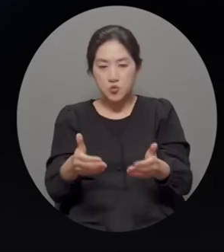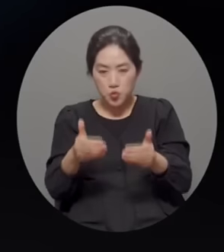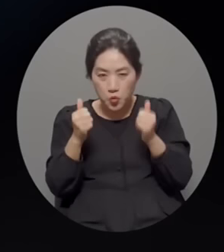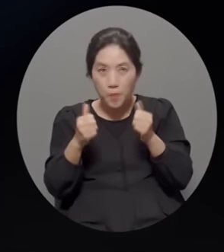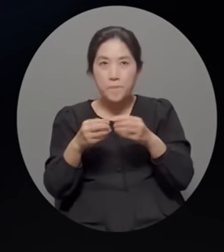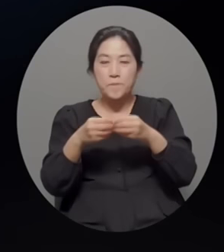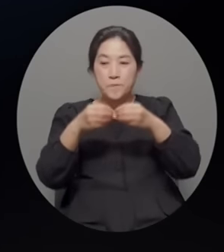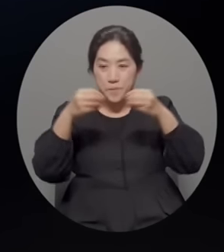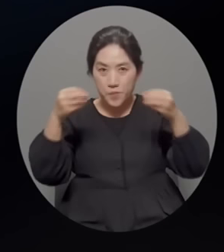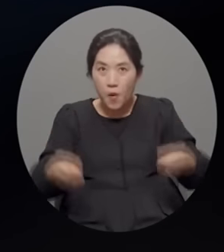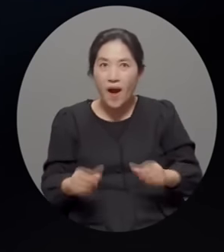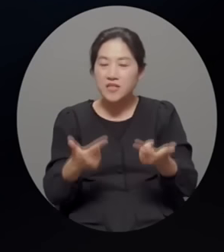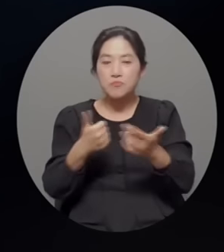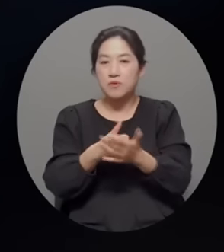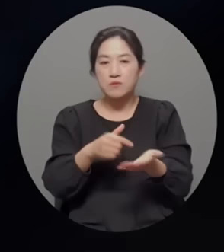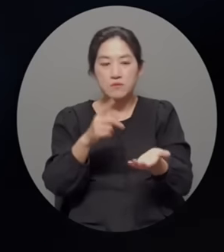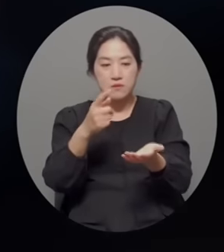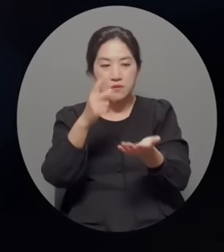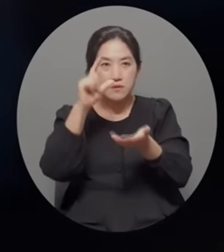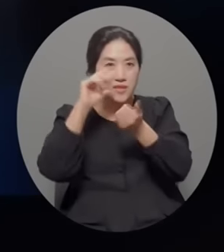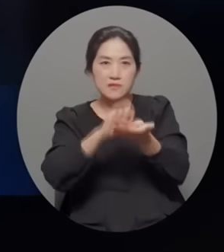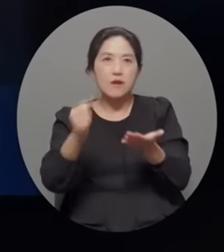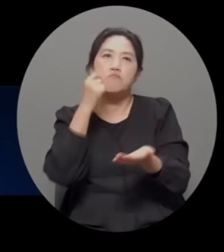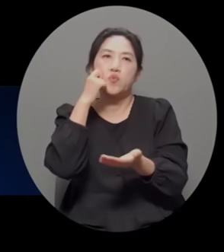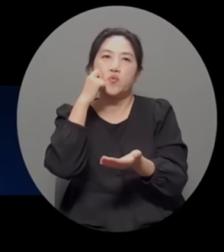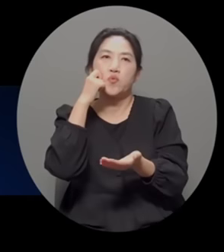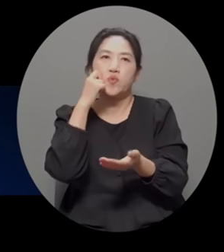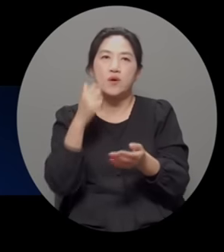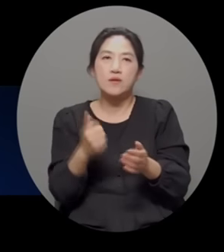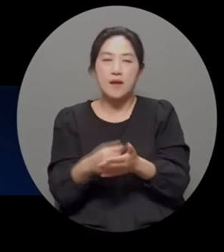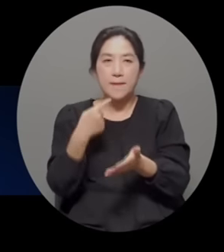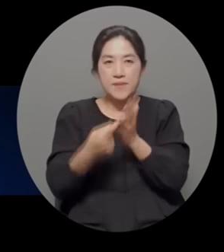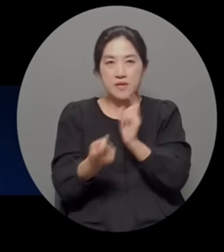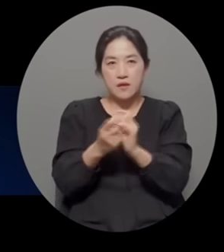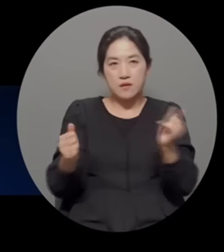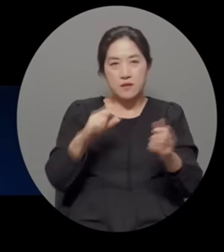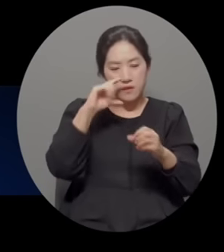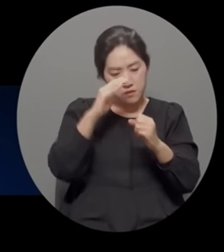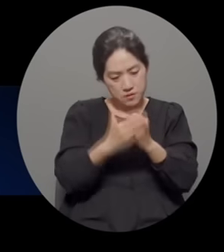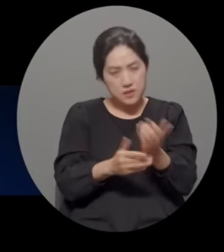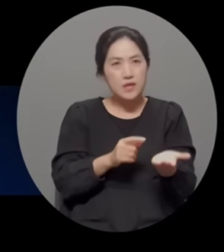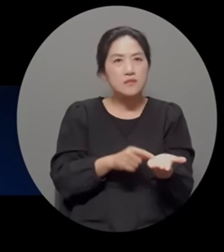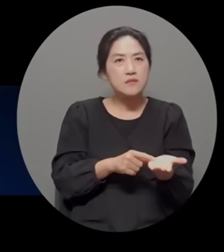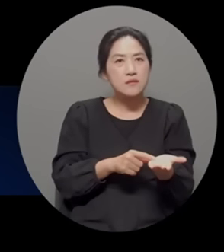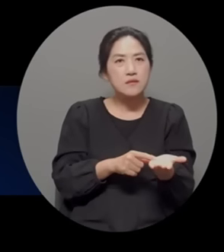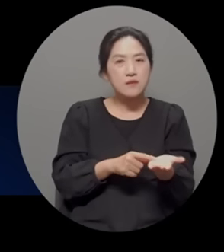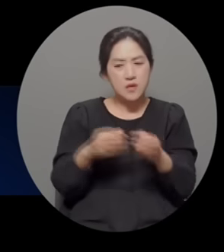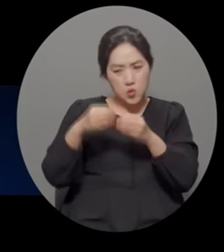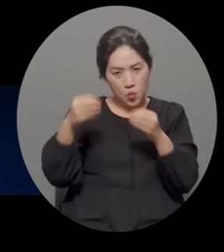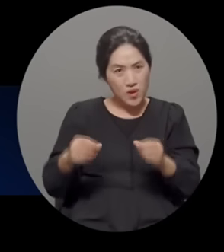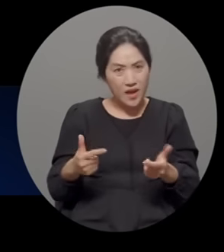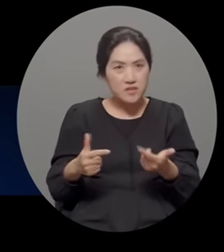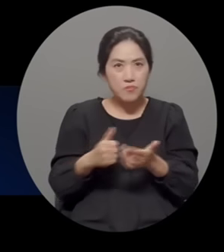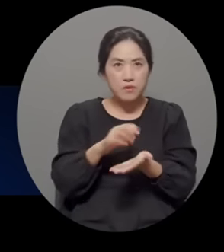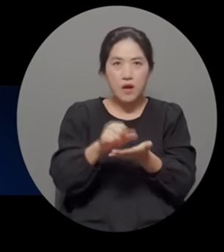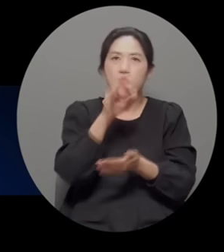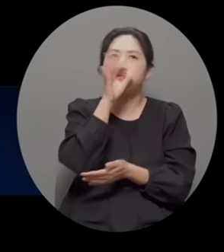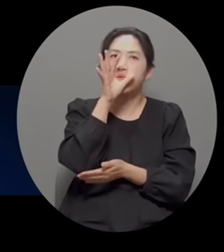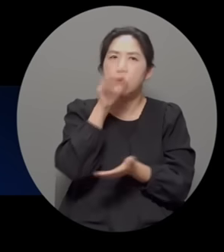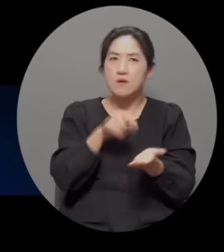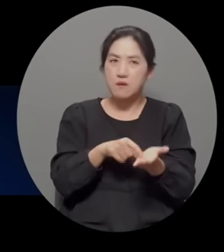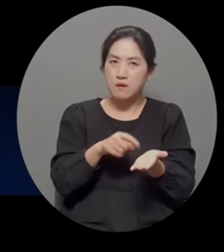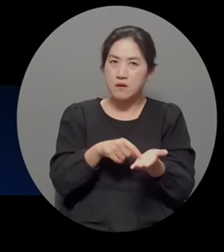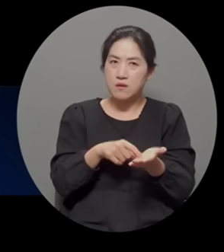수 없는 사진이었습니다. 피해자분께서 이 사진은 동기가 아니면 접근이 안 되는